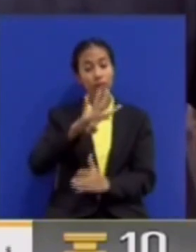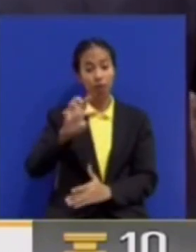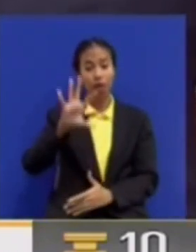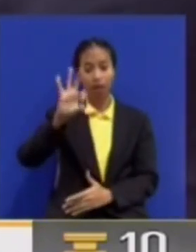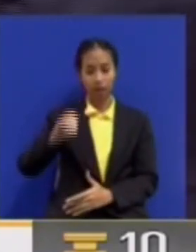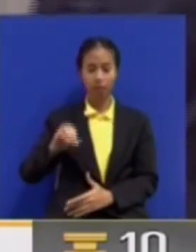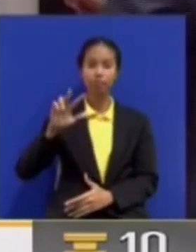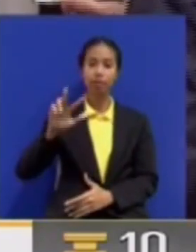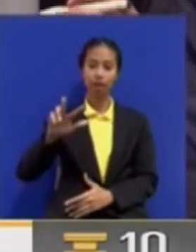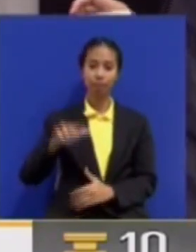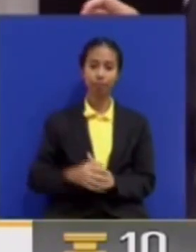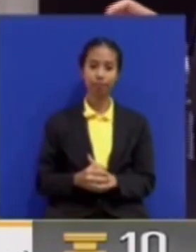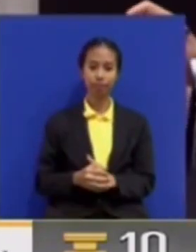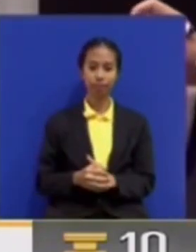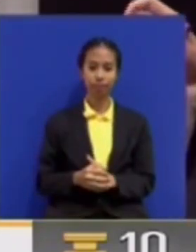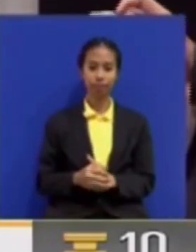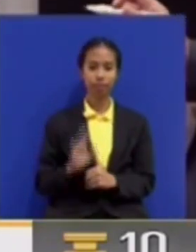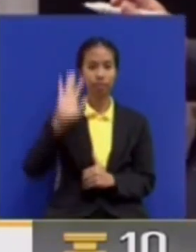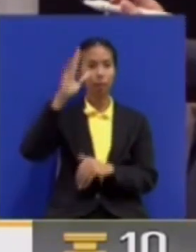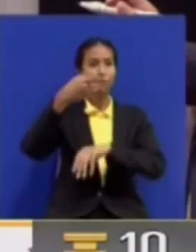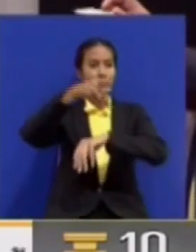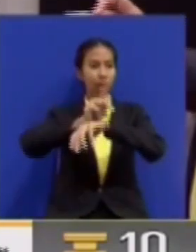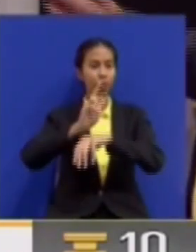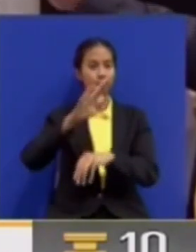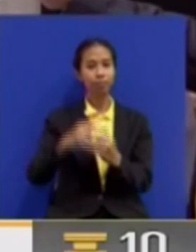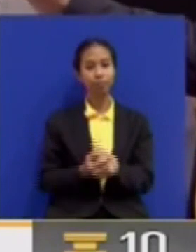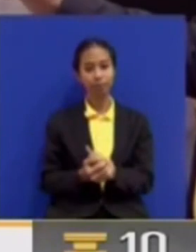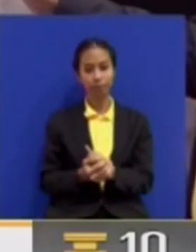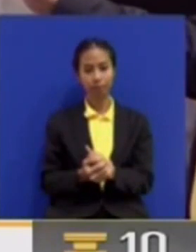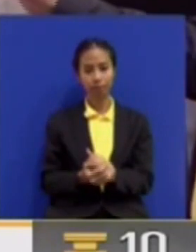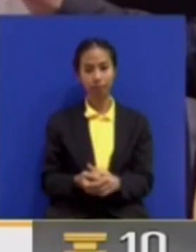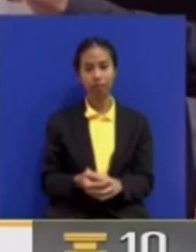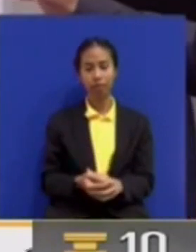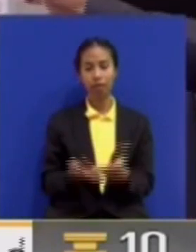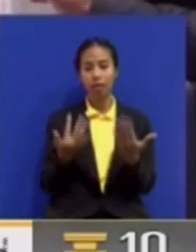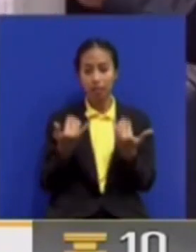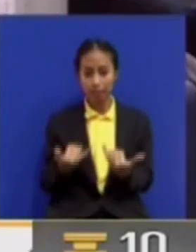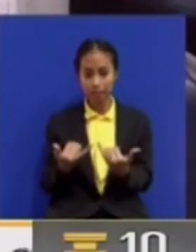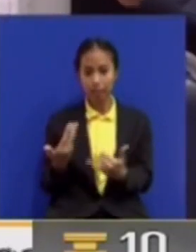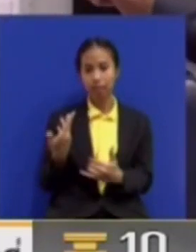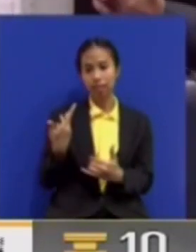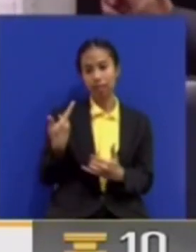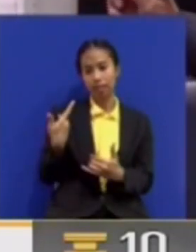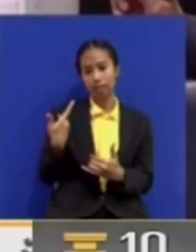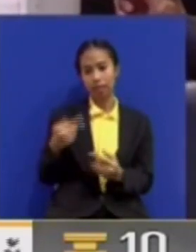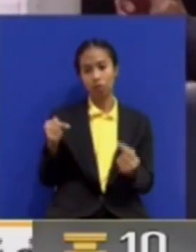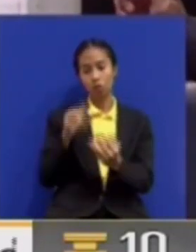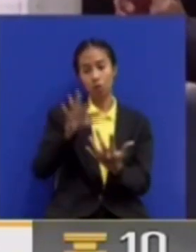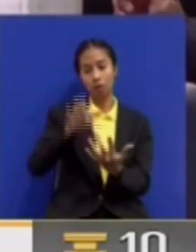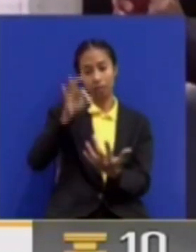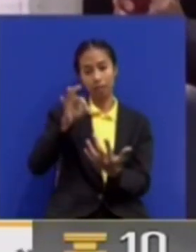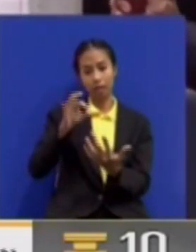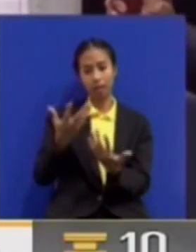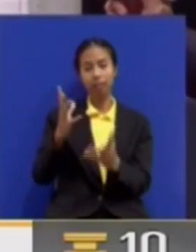อ ่ะนี่แพ้ชนะกันไม่กี่ก็ ห่างกัน สัก4-5บล็อกได้4บล็อกมัน20กว่าเสียง 20กว่าเสียงค่ะ ครับ เขาลงคะแนน